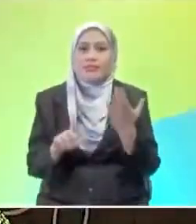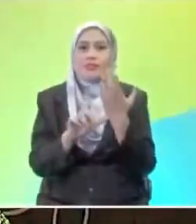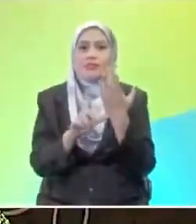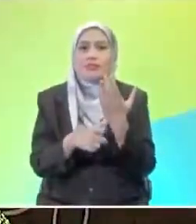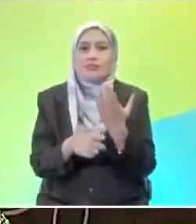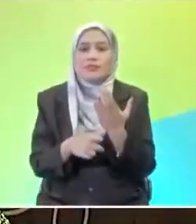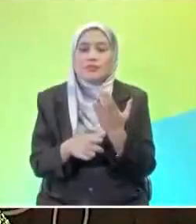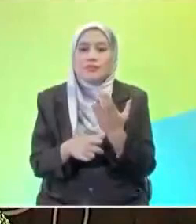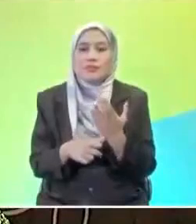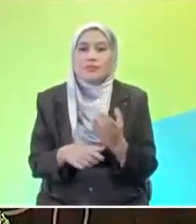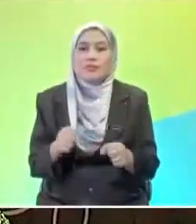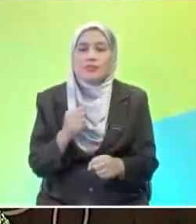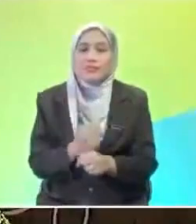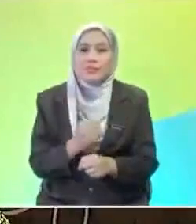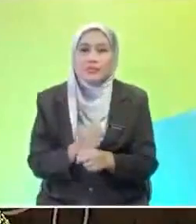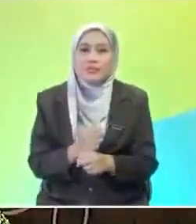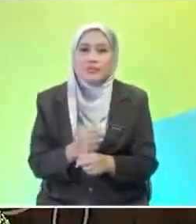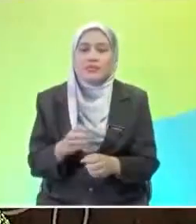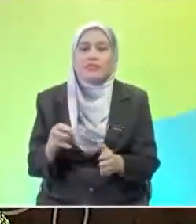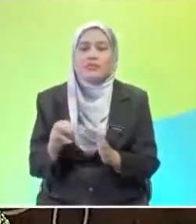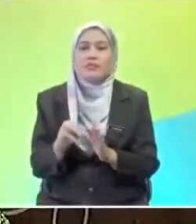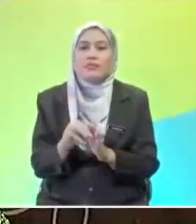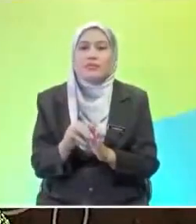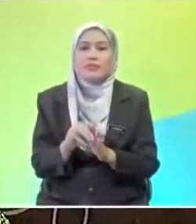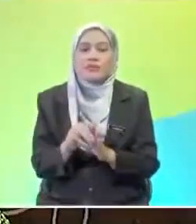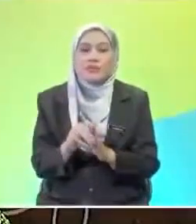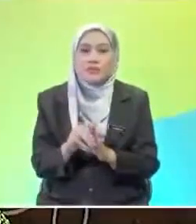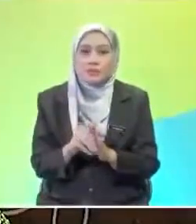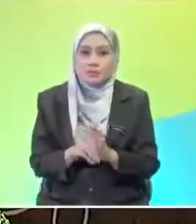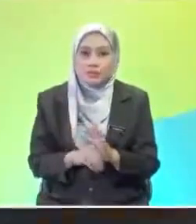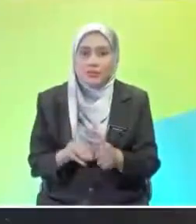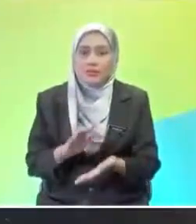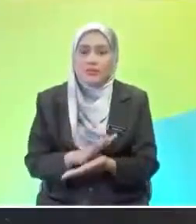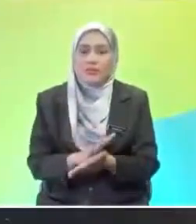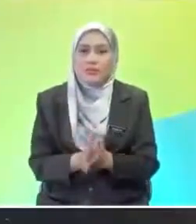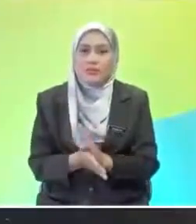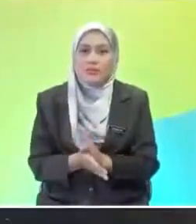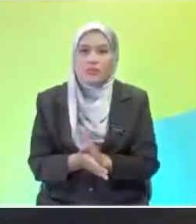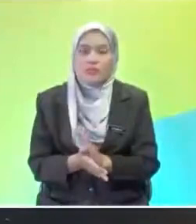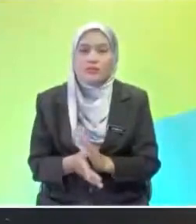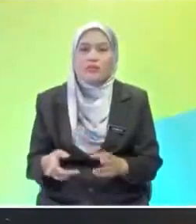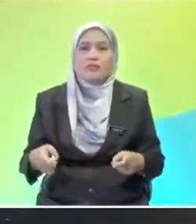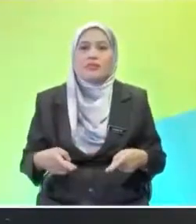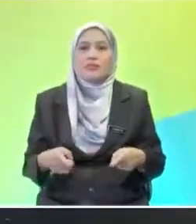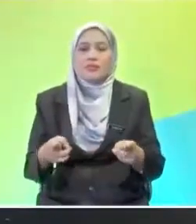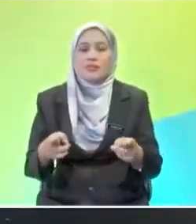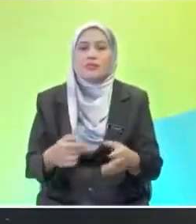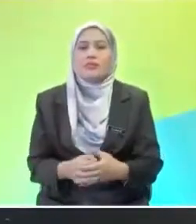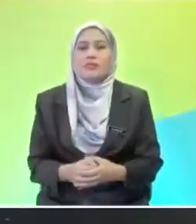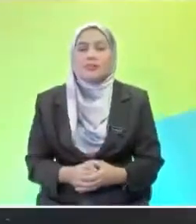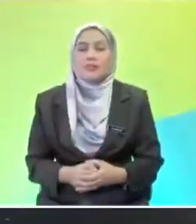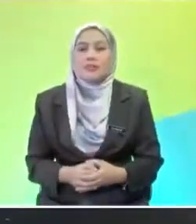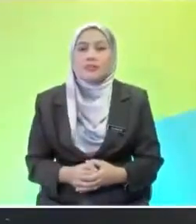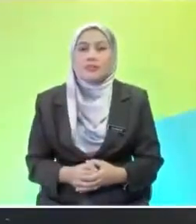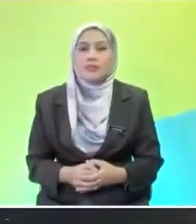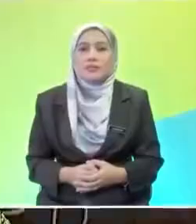bekerja, hasil hutan menjadi rezeki. Maksudnya apa tu? Ada makna tersirat tu. Ada kataan hasil hutan kat situ menjadi rezeki. Jadi